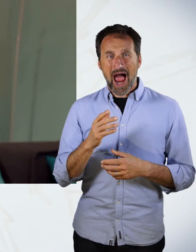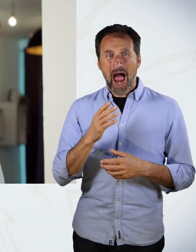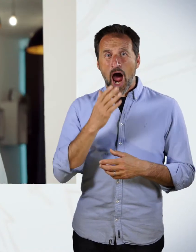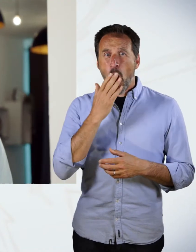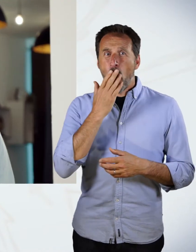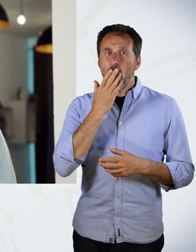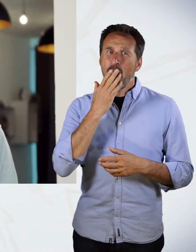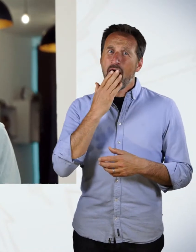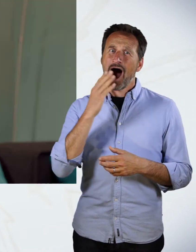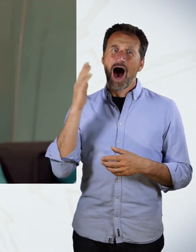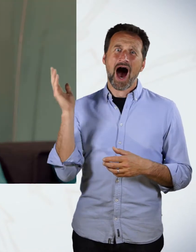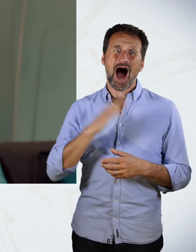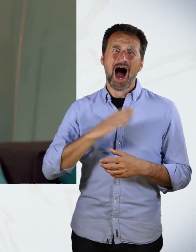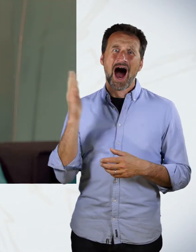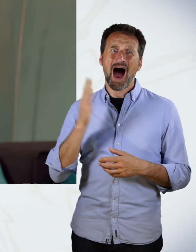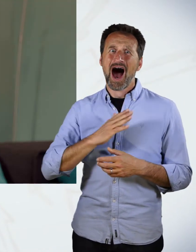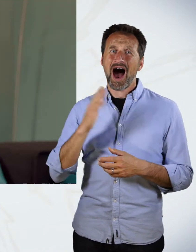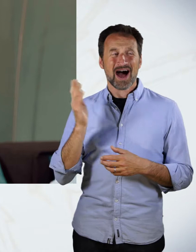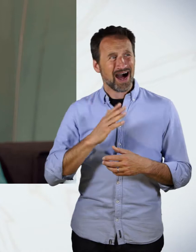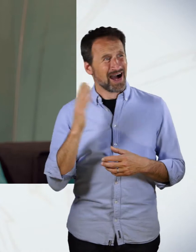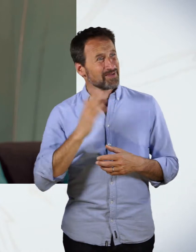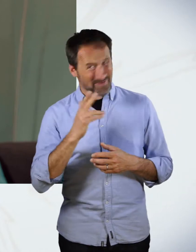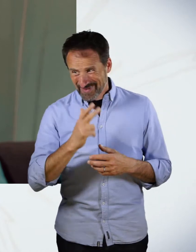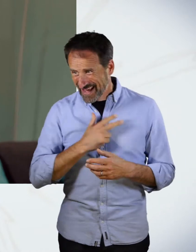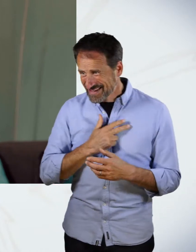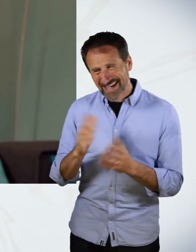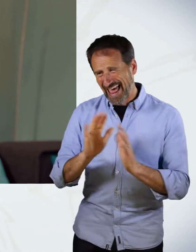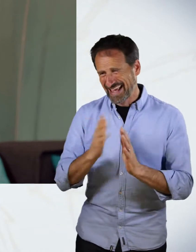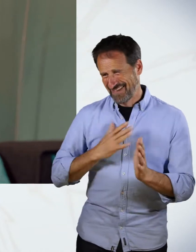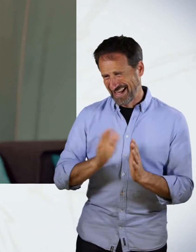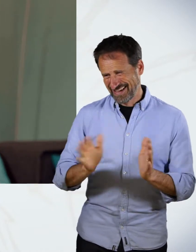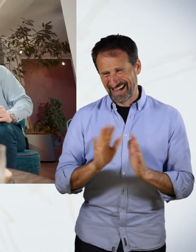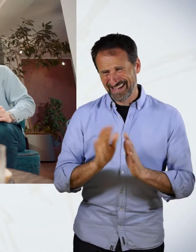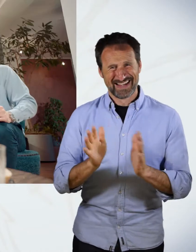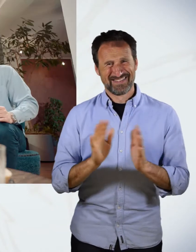Ach du heilige Scheiße. Ich will nicht. Oh mein Gott. Ich will